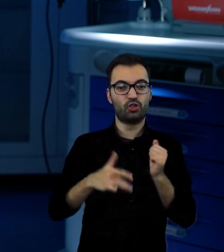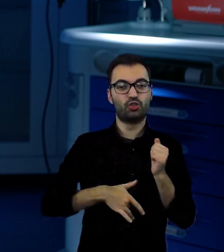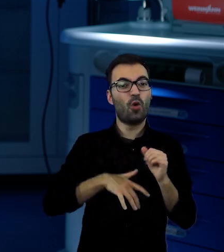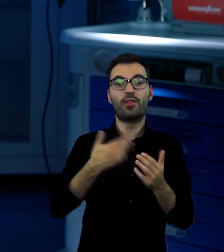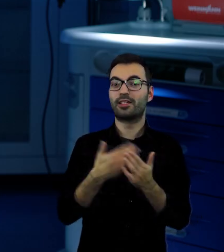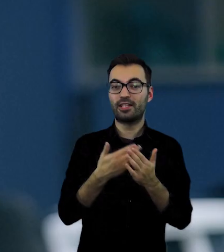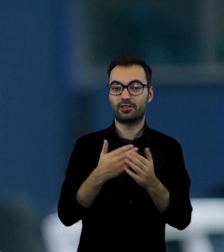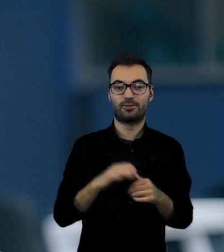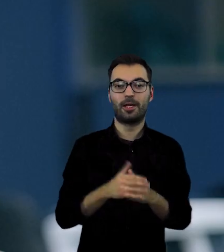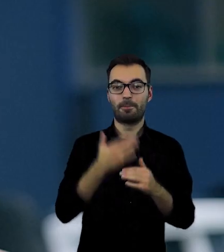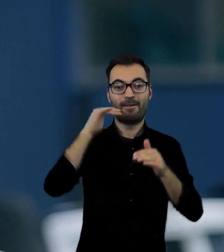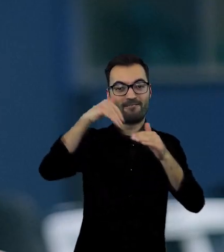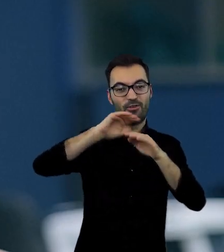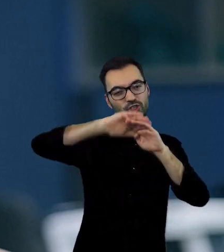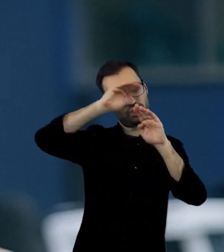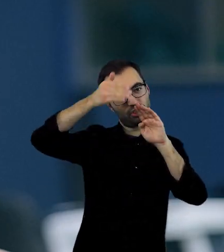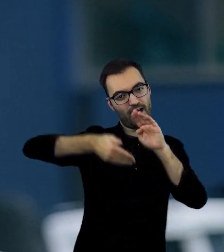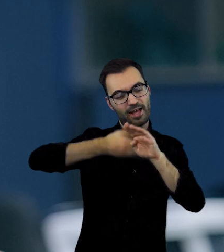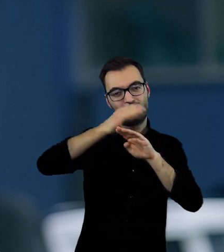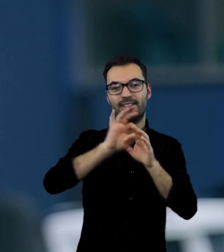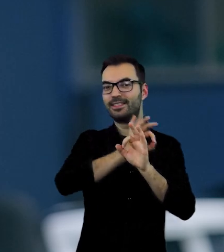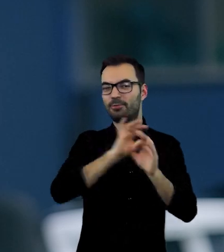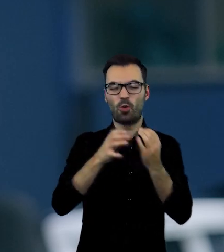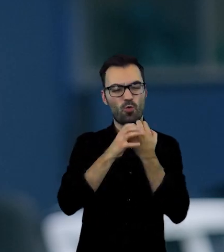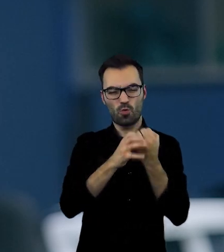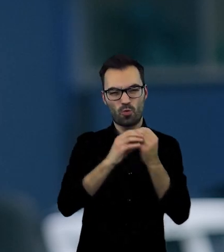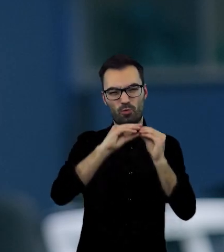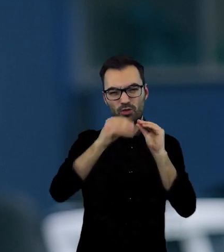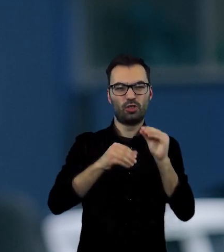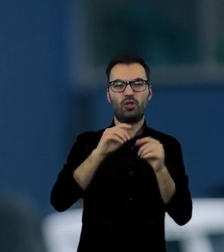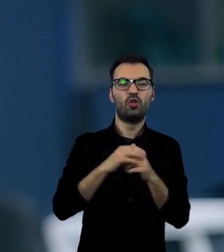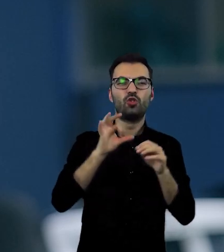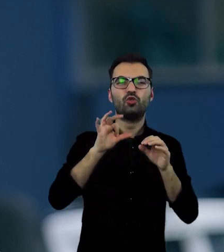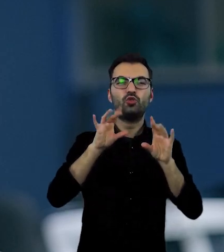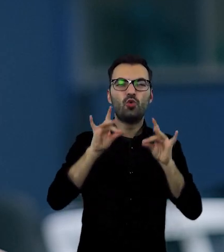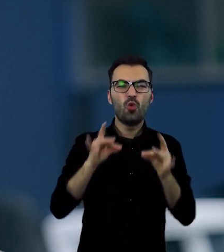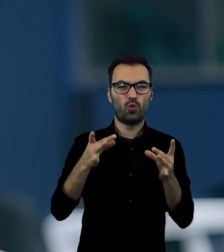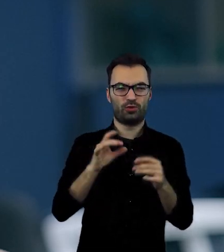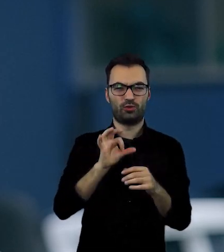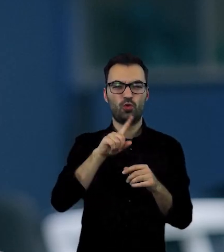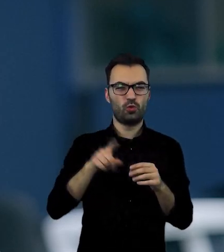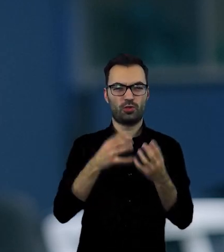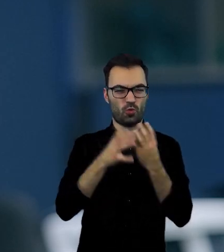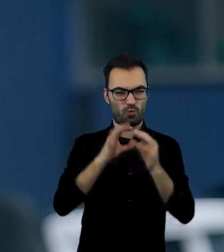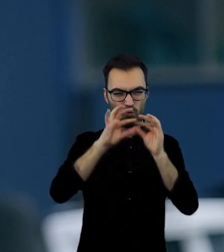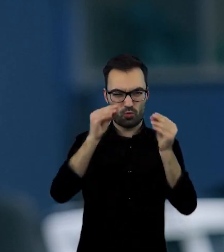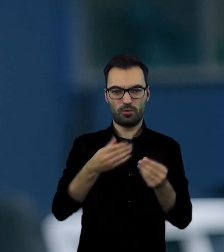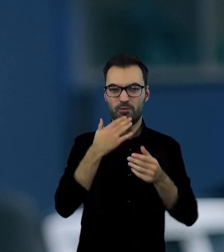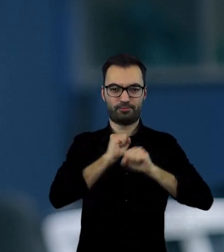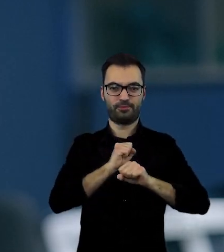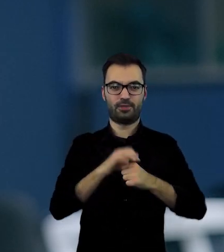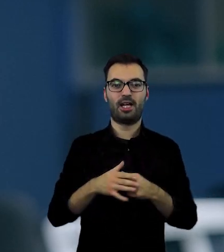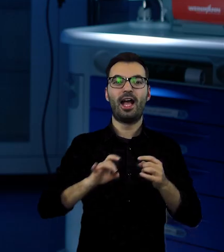się w pożywieniu. Kwas nie uszkadza jednak samego żołądka, ponieważ jego ścianki są od wewnątrz pokryte grubą warstwą